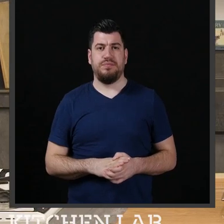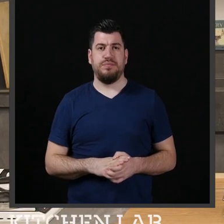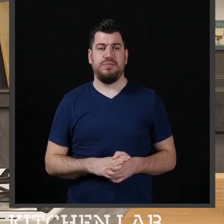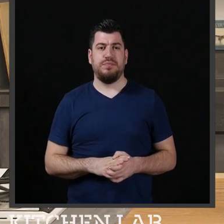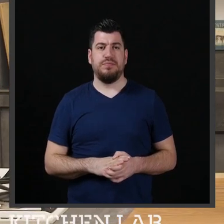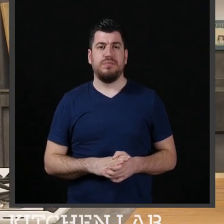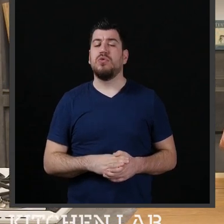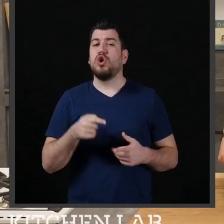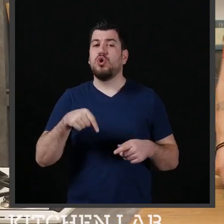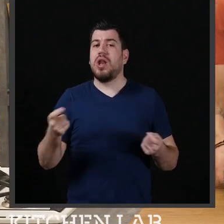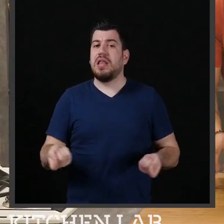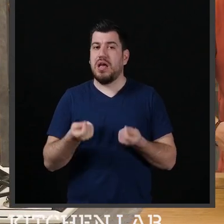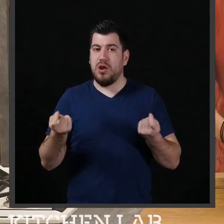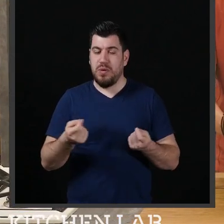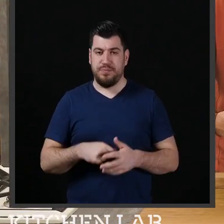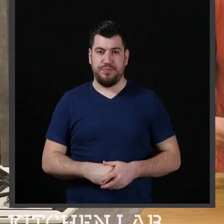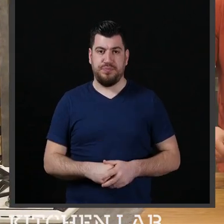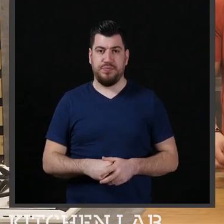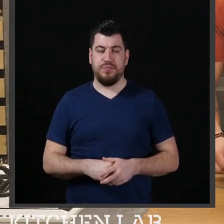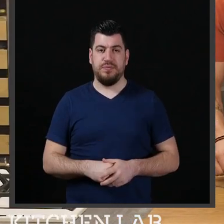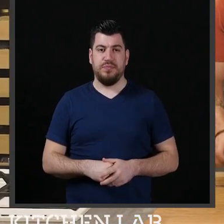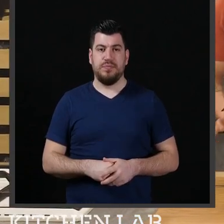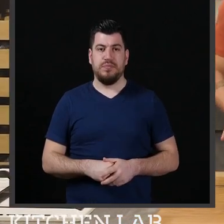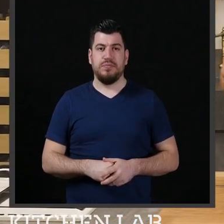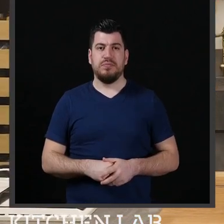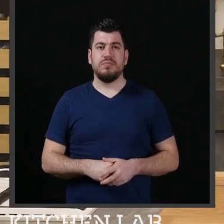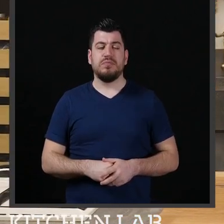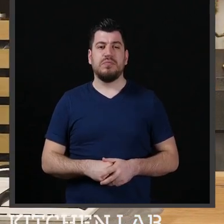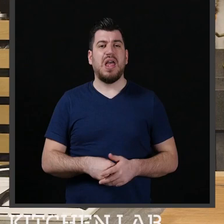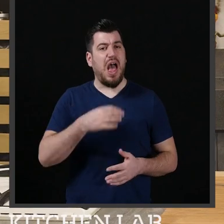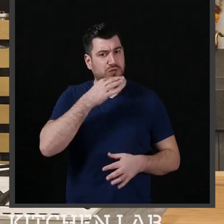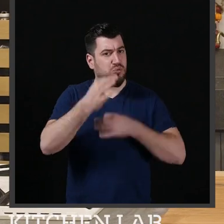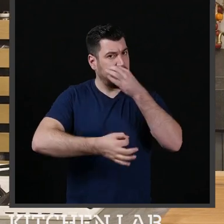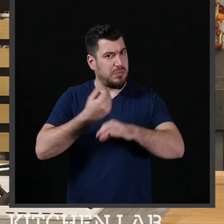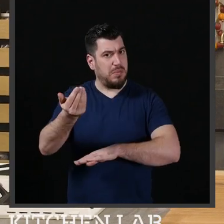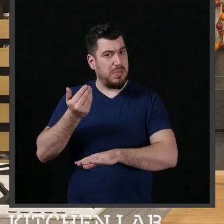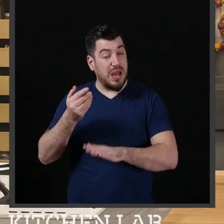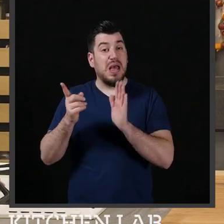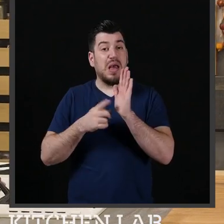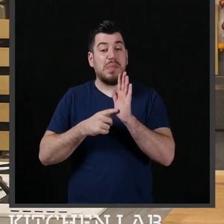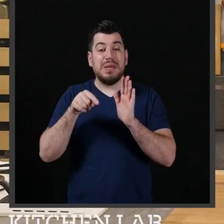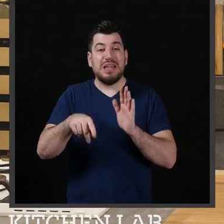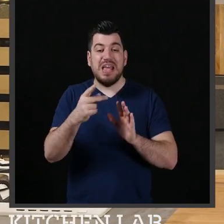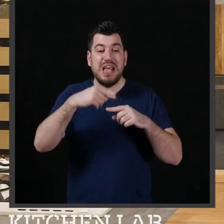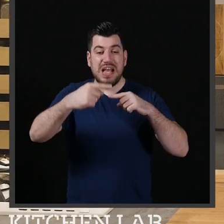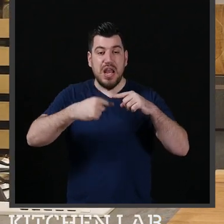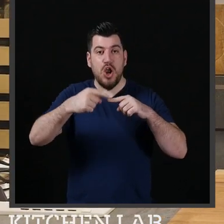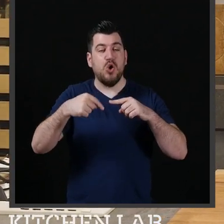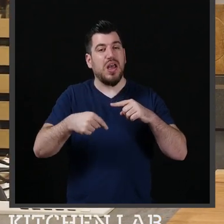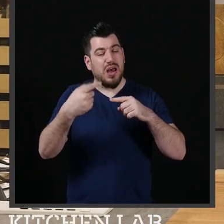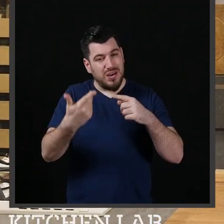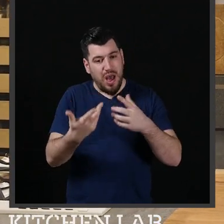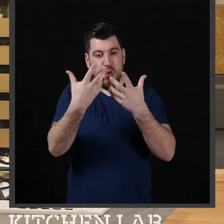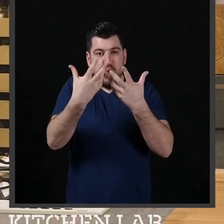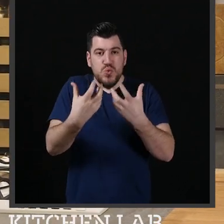τι πρέπει να κάνουμε? Πρέπει να ακολουθήσουμε όλη τη φιλοσοφία που σας είπα πριν. Πρέπει να αφήσουμε τα κανελόνια να τραβήξουν υγρασία. Πώς